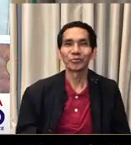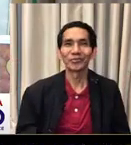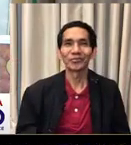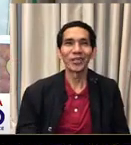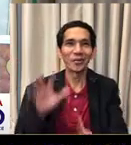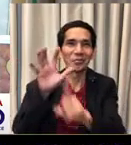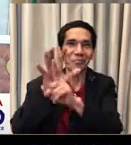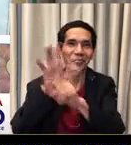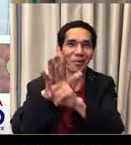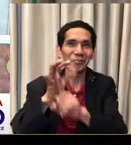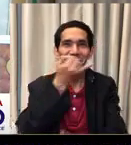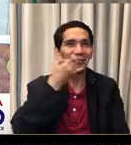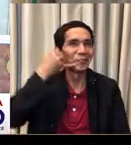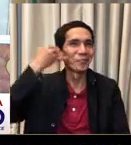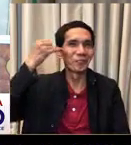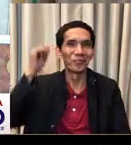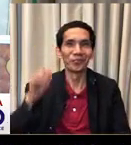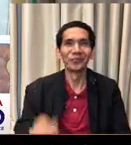Sikat na si Brother Jess.